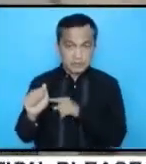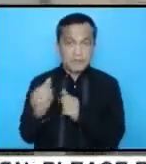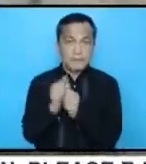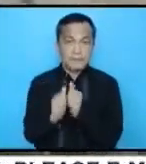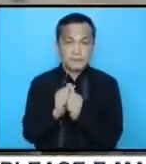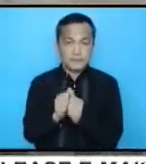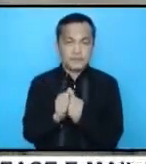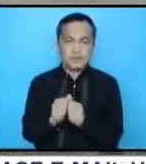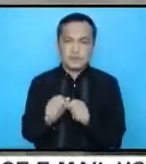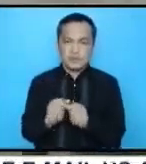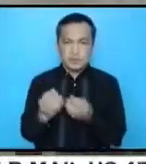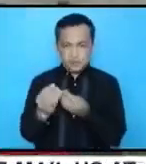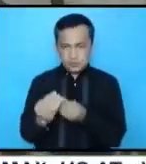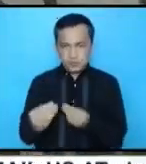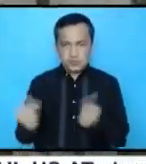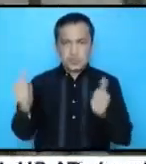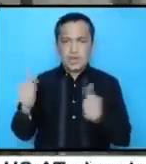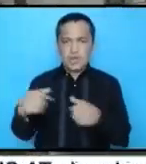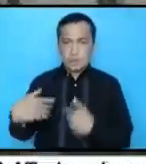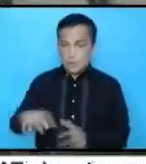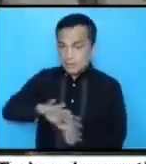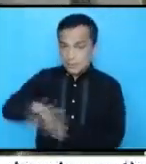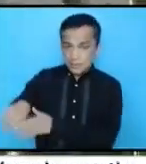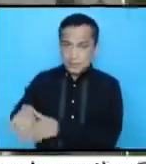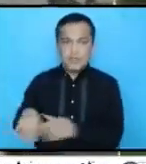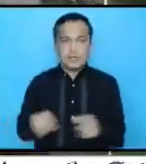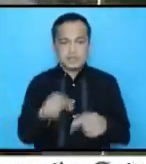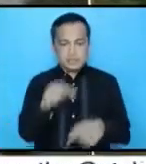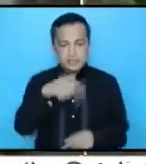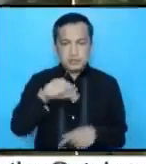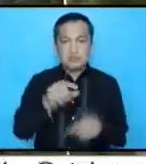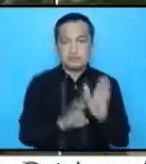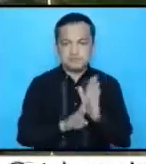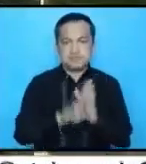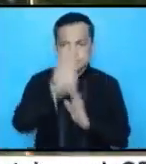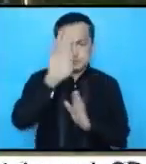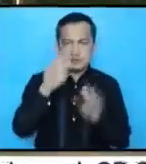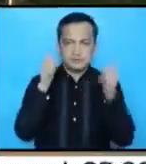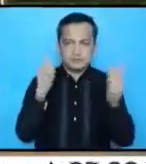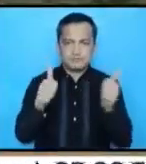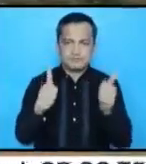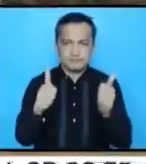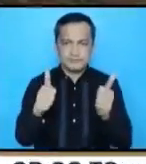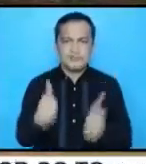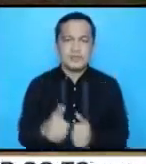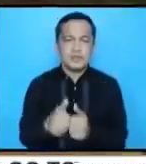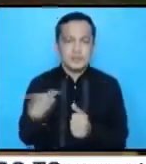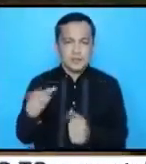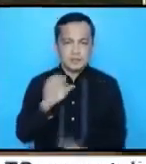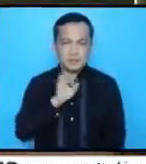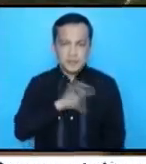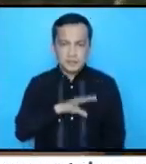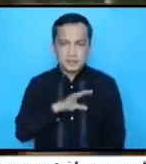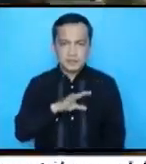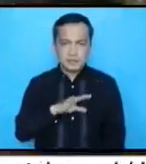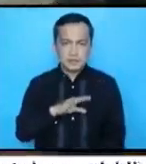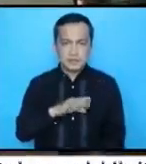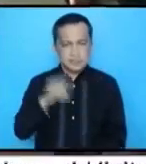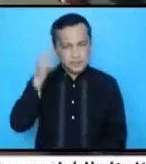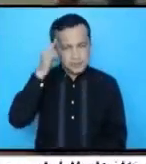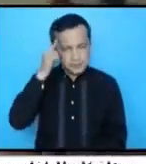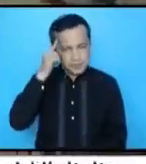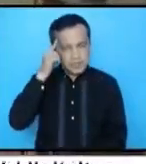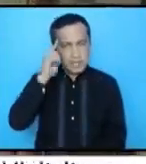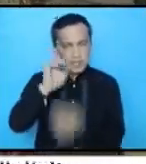tuluyang pag-ulad at pag-asenso ng Quezon. Dahil inaasahan itong magbubunga ng kapanatagan ng isip sa mga residente